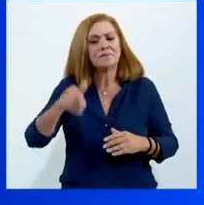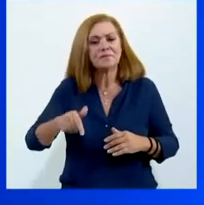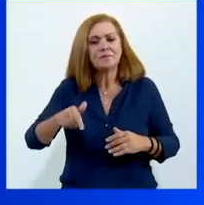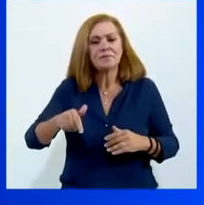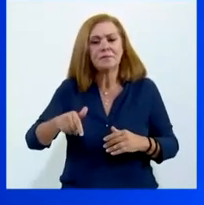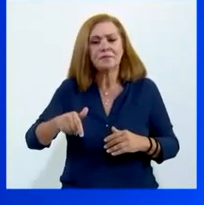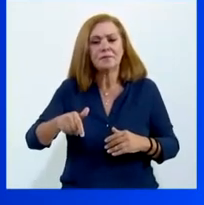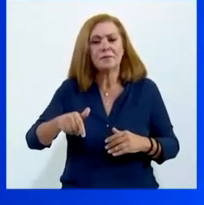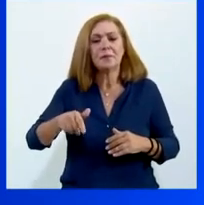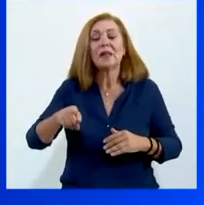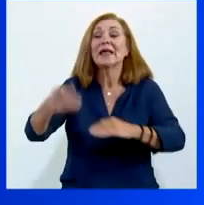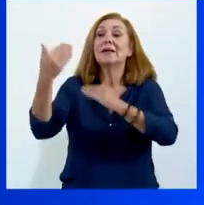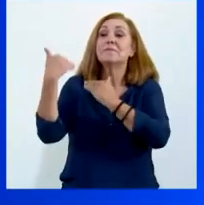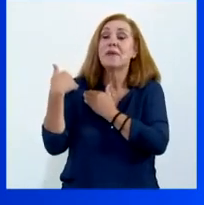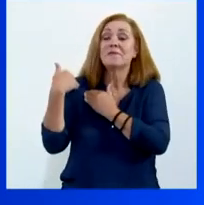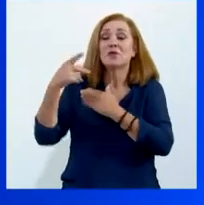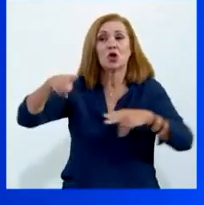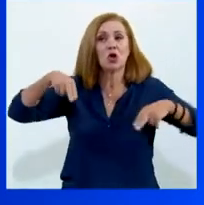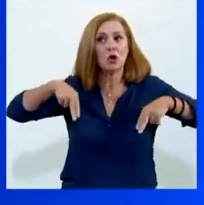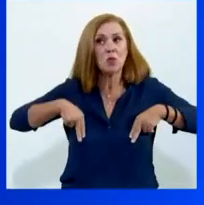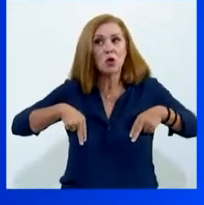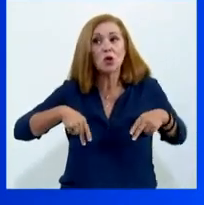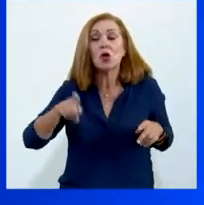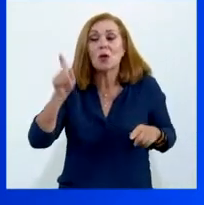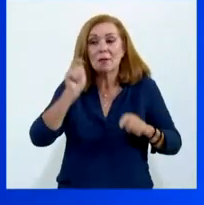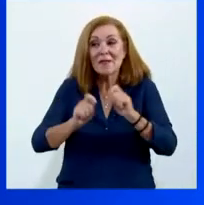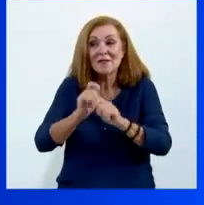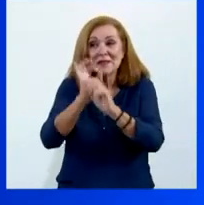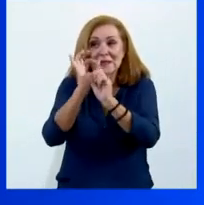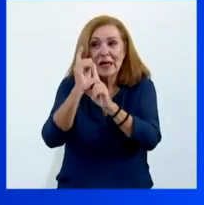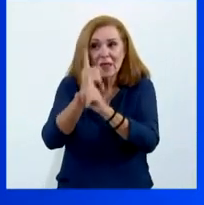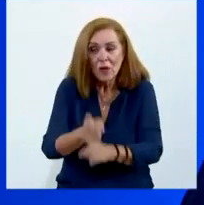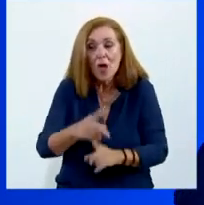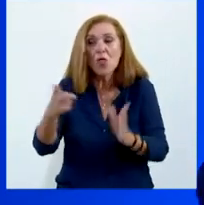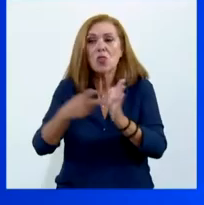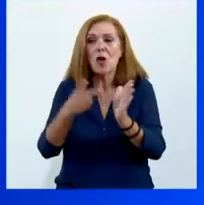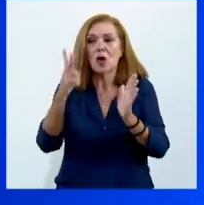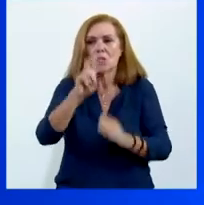το αρμόδιο Υπουργείο και θα αρχίσει να εφαρμόζεται το 2024.